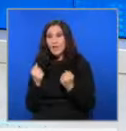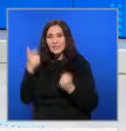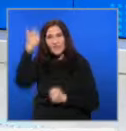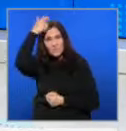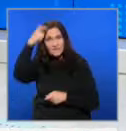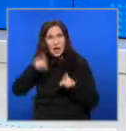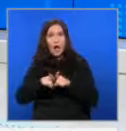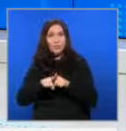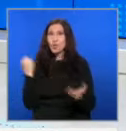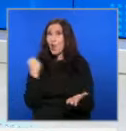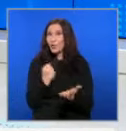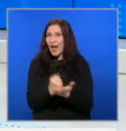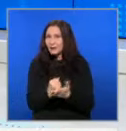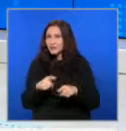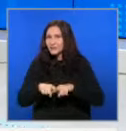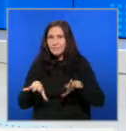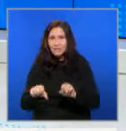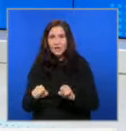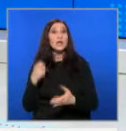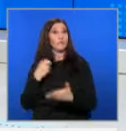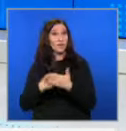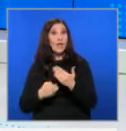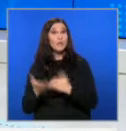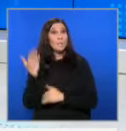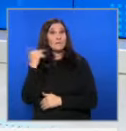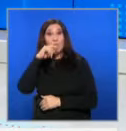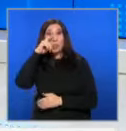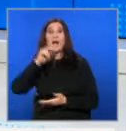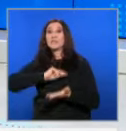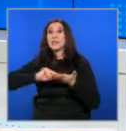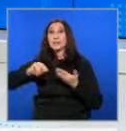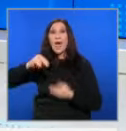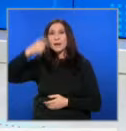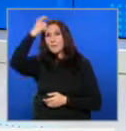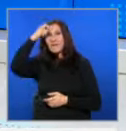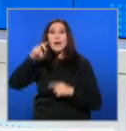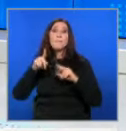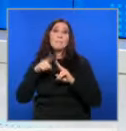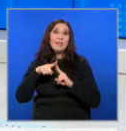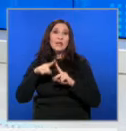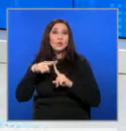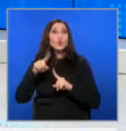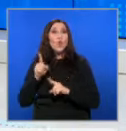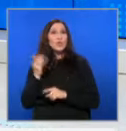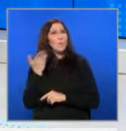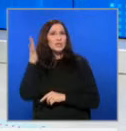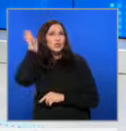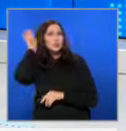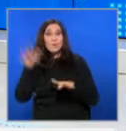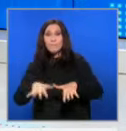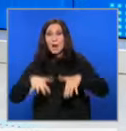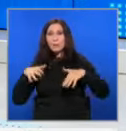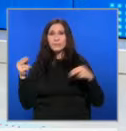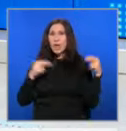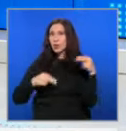МВР като нотариус в съдебната власт. Твърдението е на бившия главен секретар на МВР Петър Тодоров, който беше изслушан от